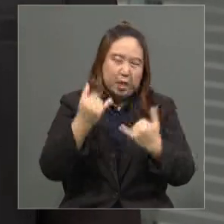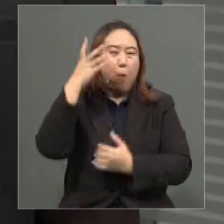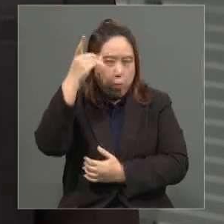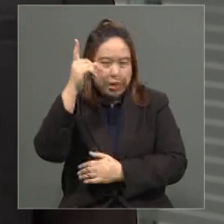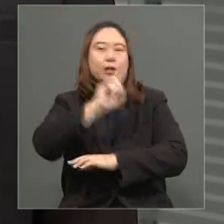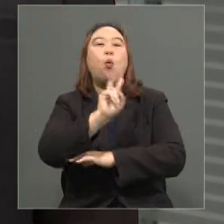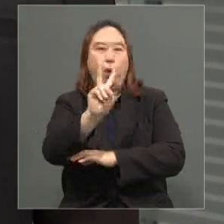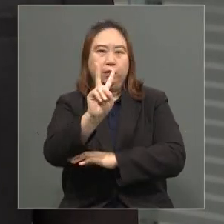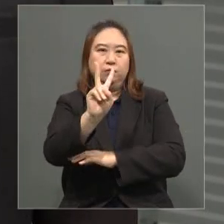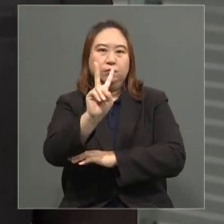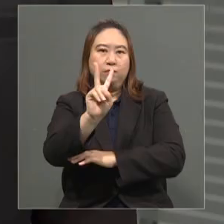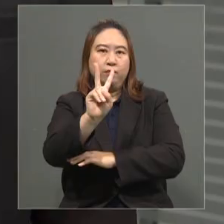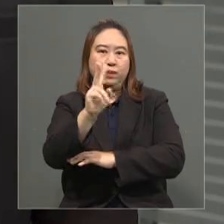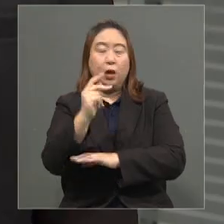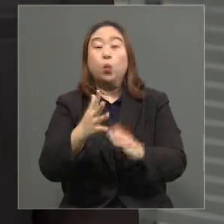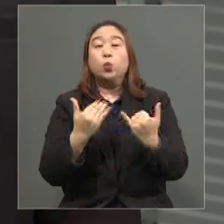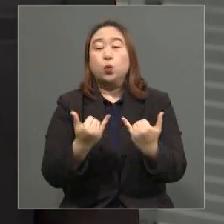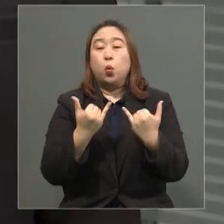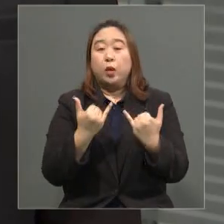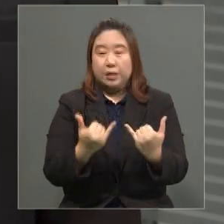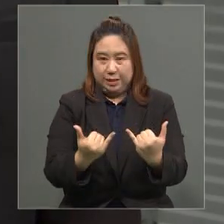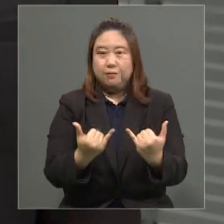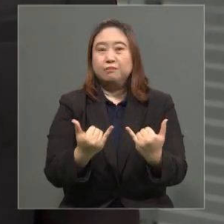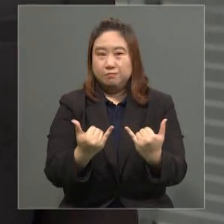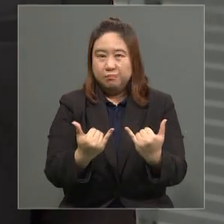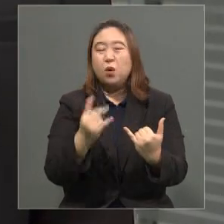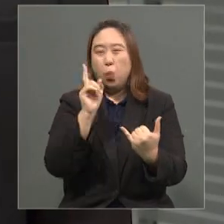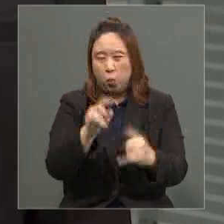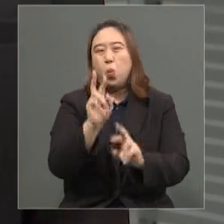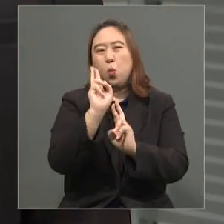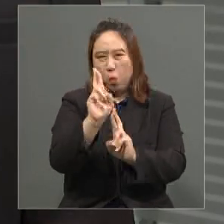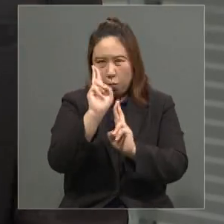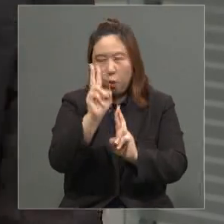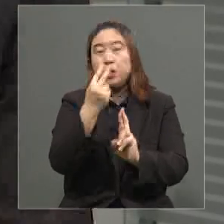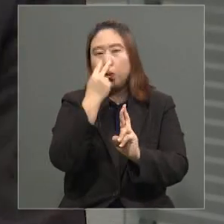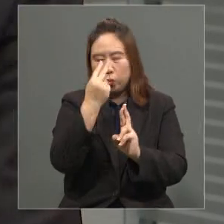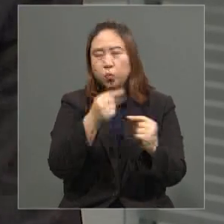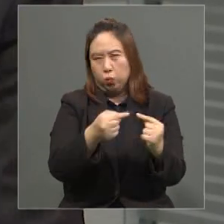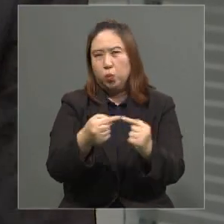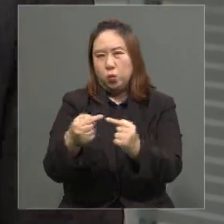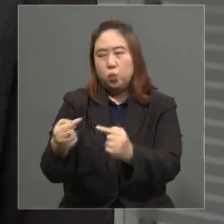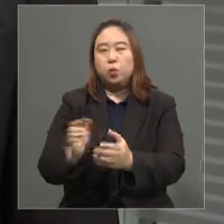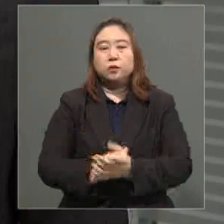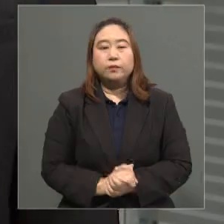zeitเพระนั้นในระยะนี้กเรีกว่าเป็พื้นทยัต้องภา estavamระวงและติดตามอย่ต่เนื่อง